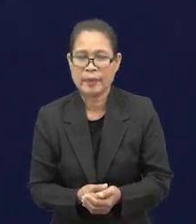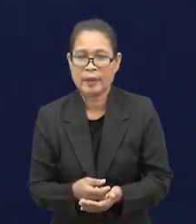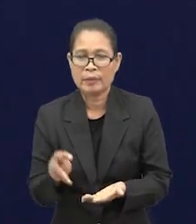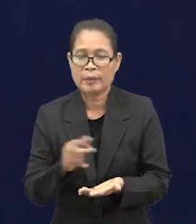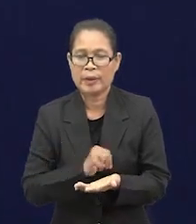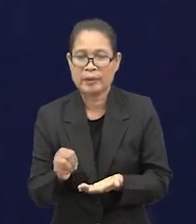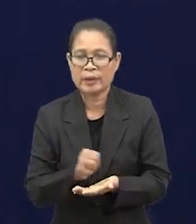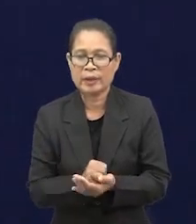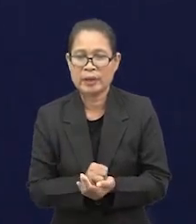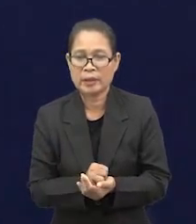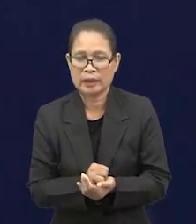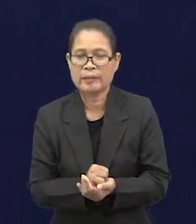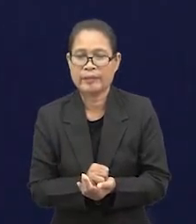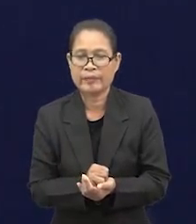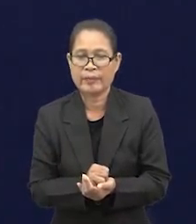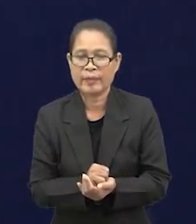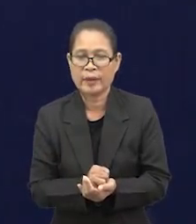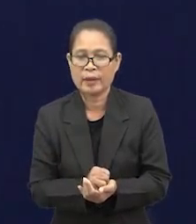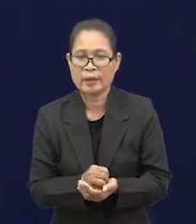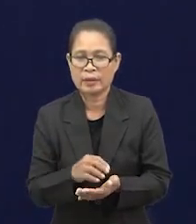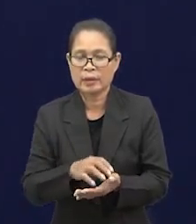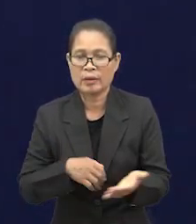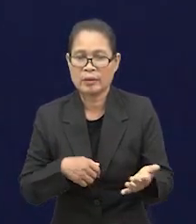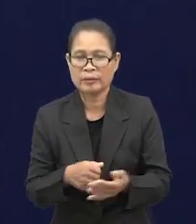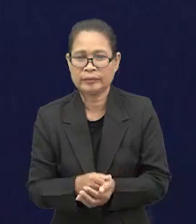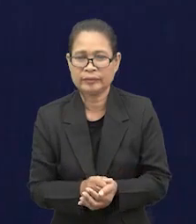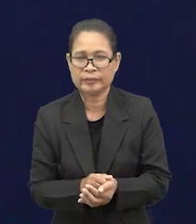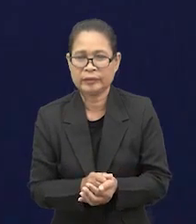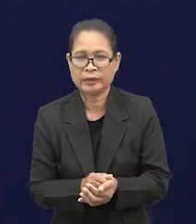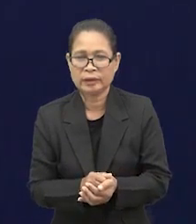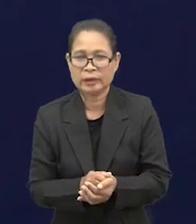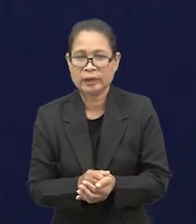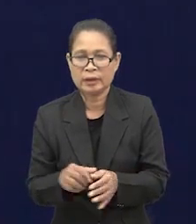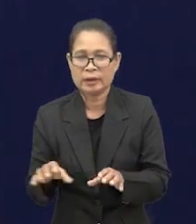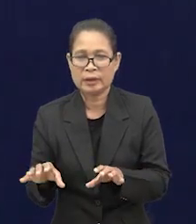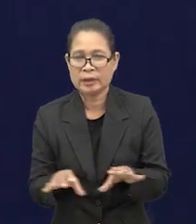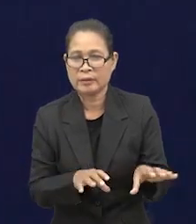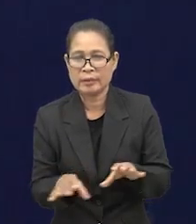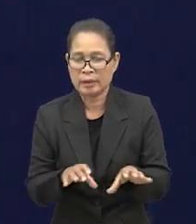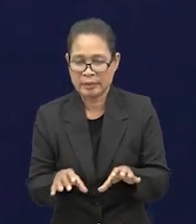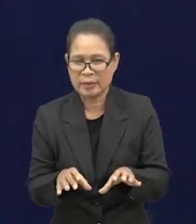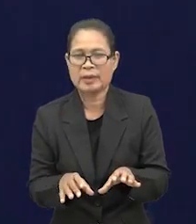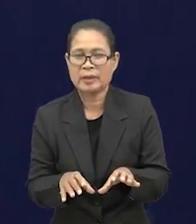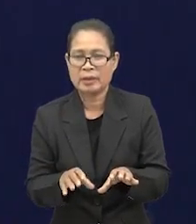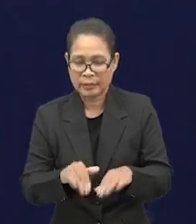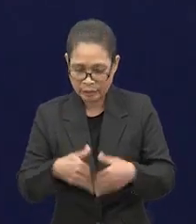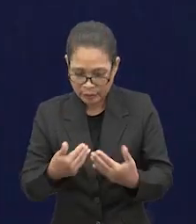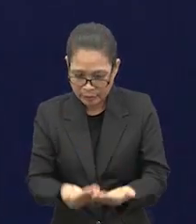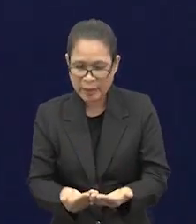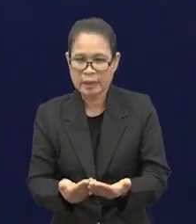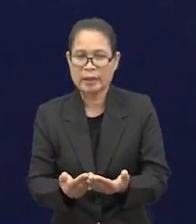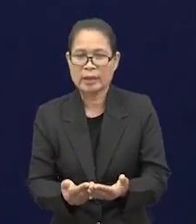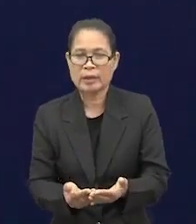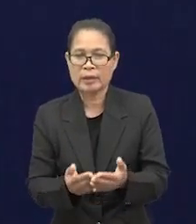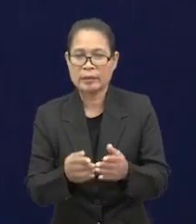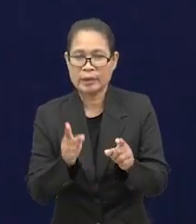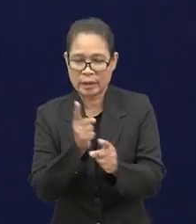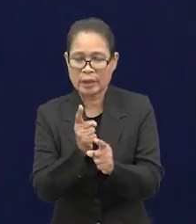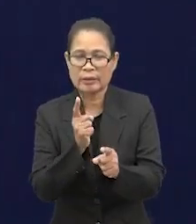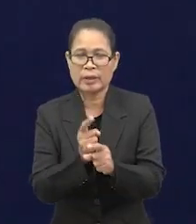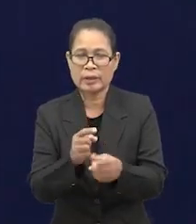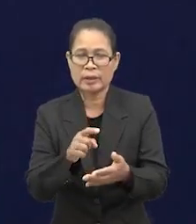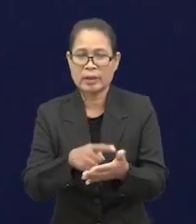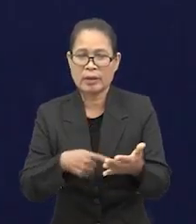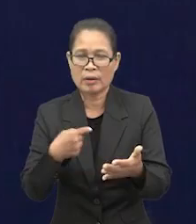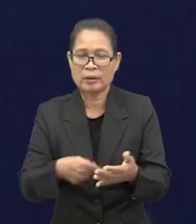chẳng bộ màn vị thi phải dưỡng cứ bộ màn vị thi đỏ chắc sự cảm hiệp tại dưng thử thử đại dạng mách đầm bầy